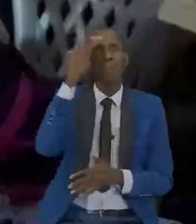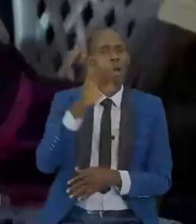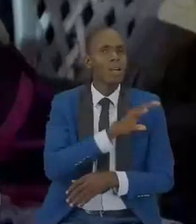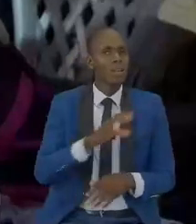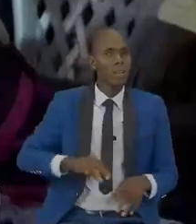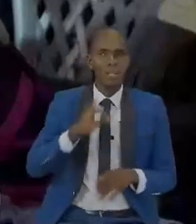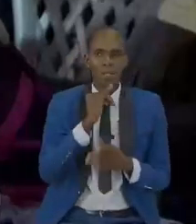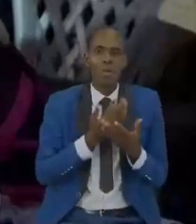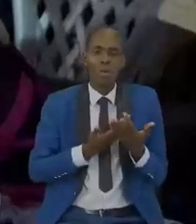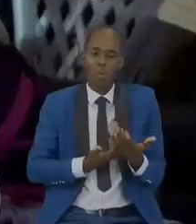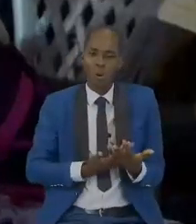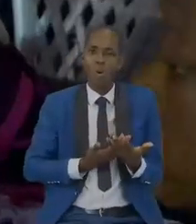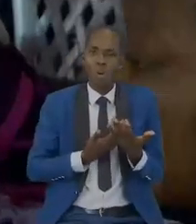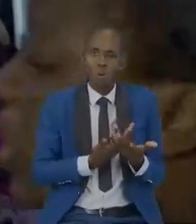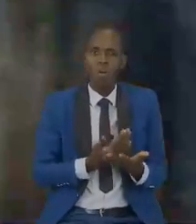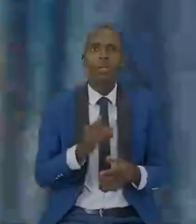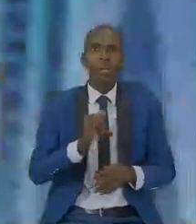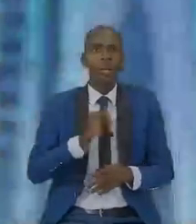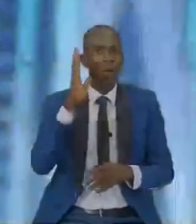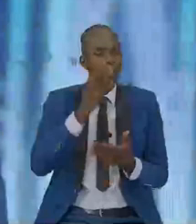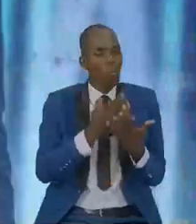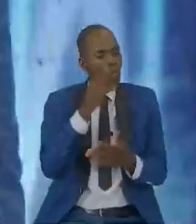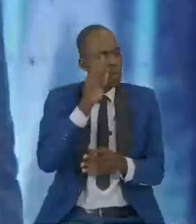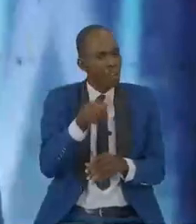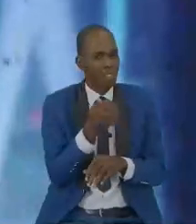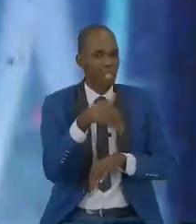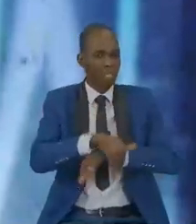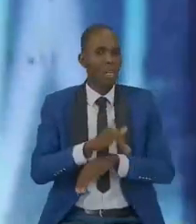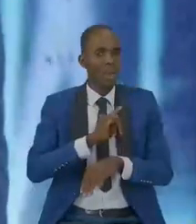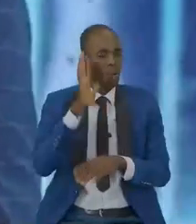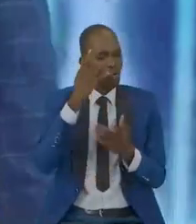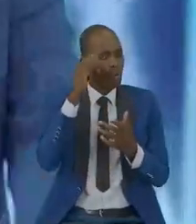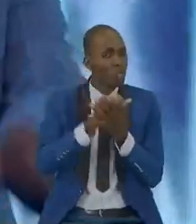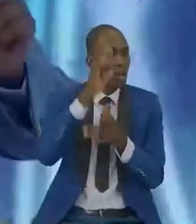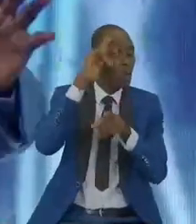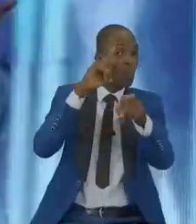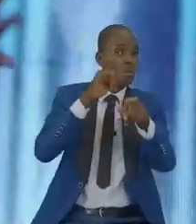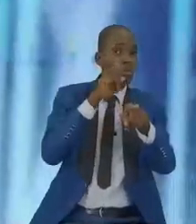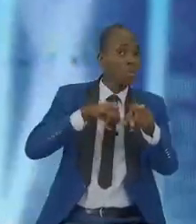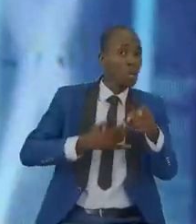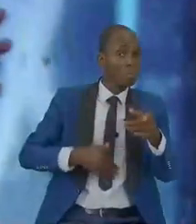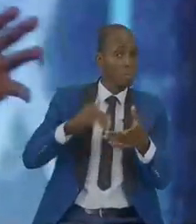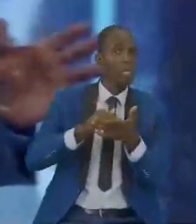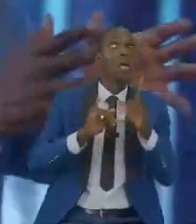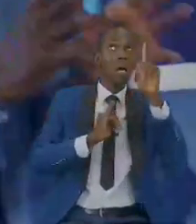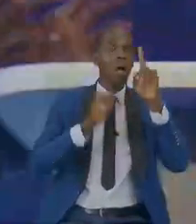Tu seras perdu pour toujours. C'est pourquoi il attend que je vais attendre pour une autre nuit,